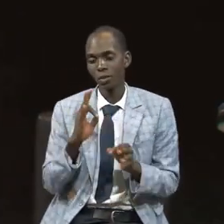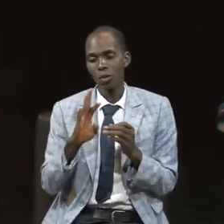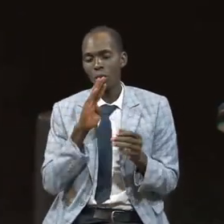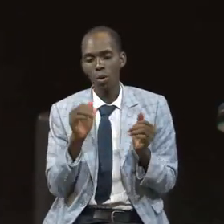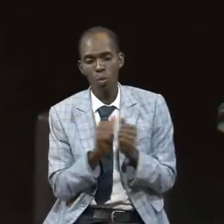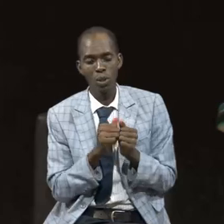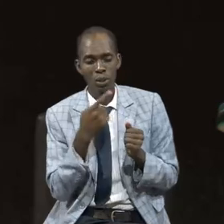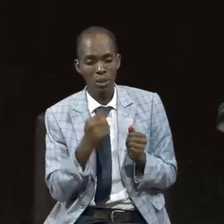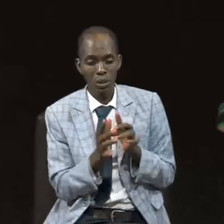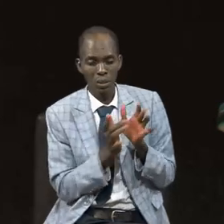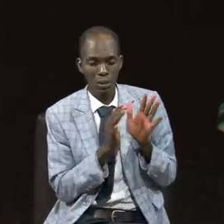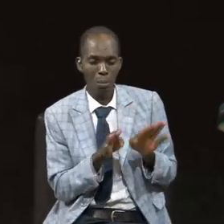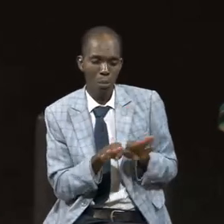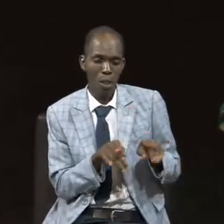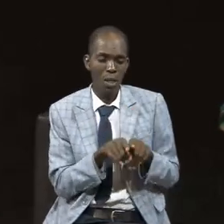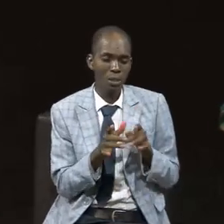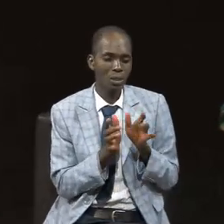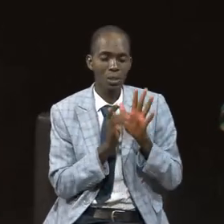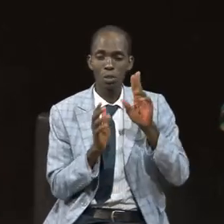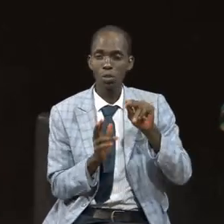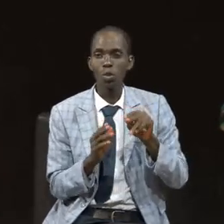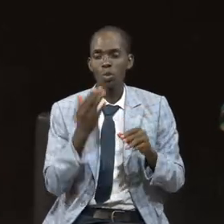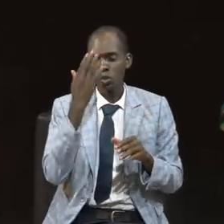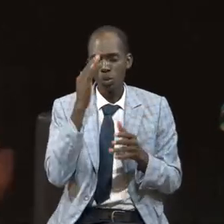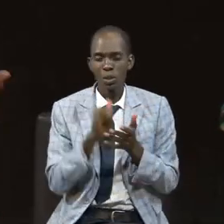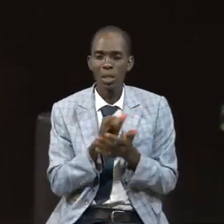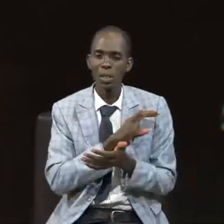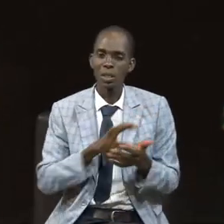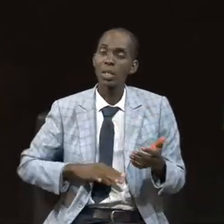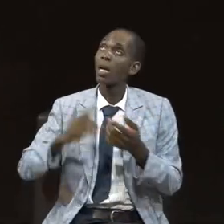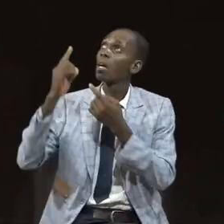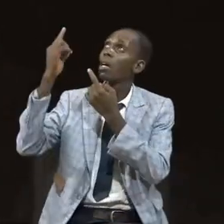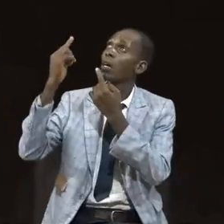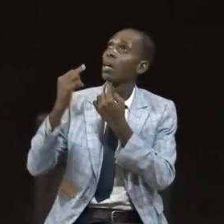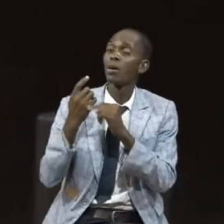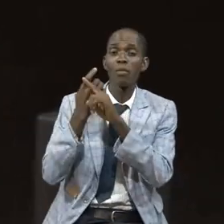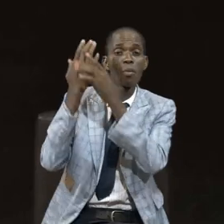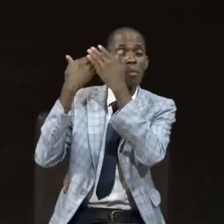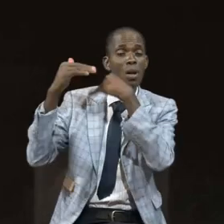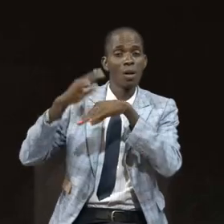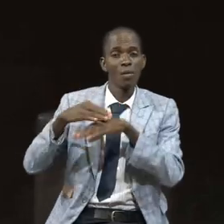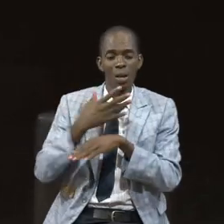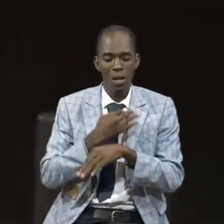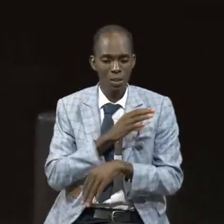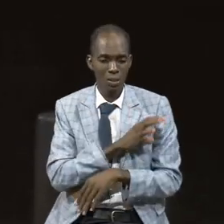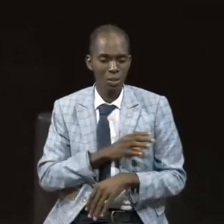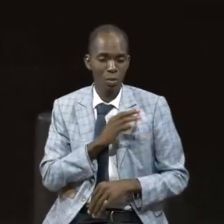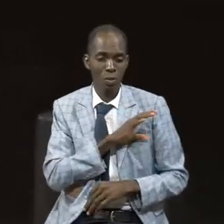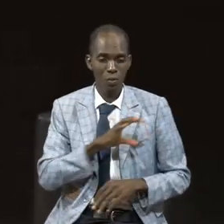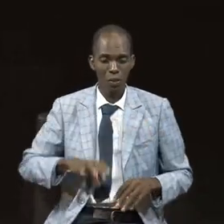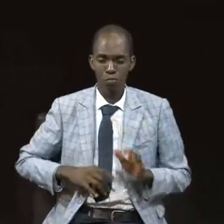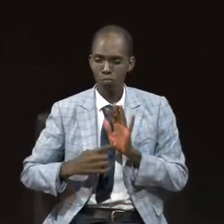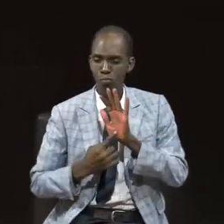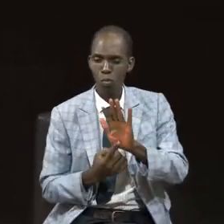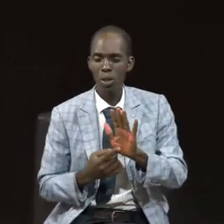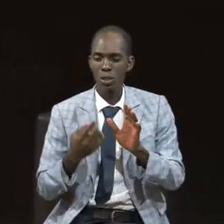lieu, à Babylone, on fait comme les Babyloniens. Non, il est venu du ciel, il a montré la vie du ciel. Alors il